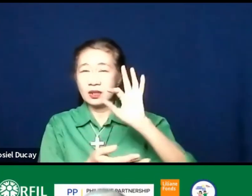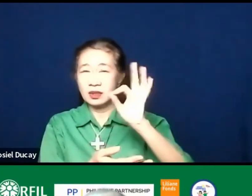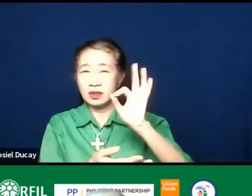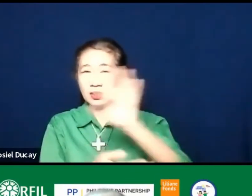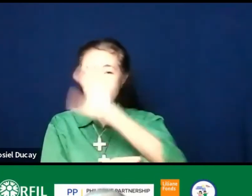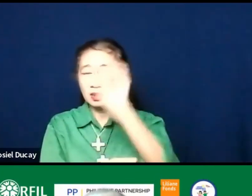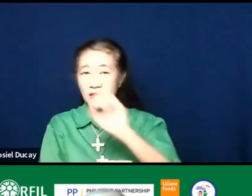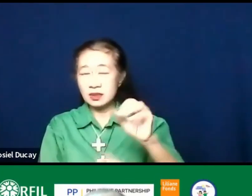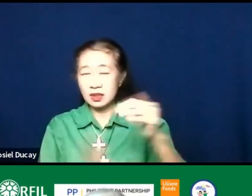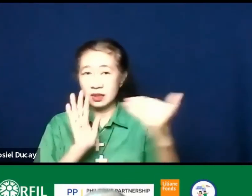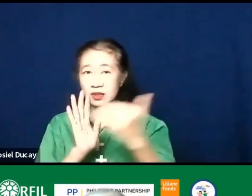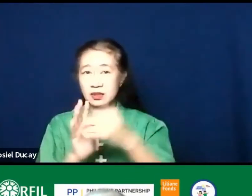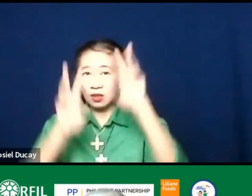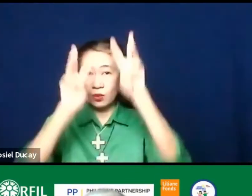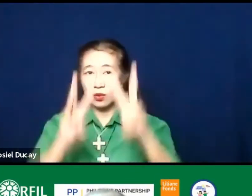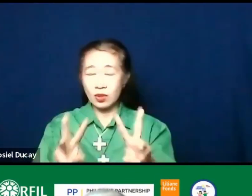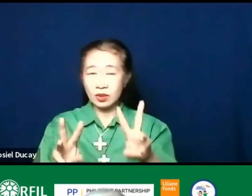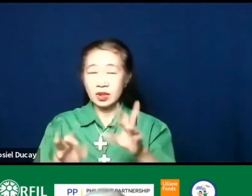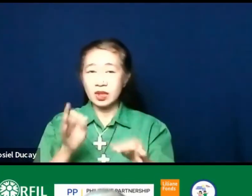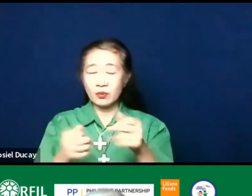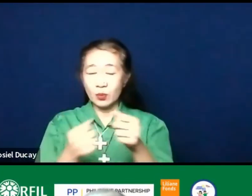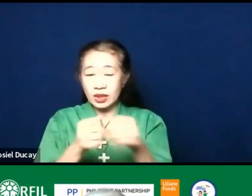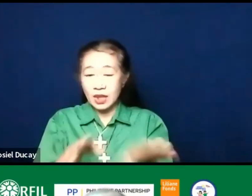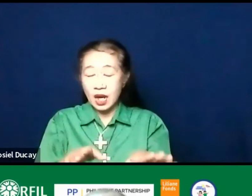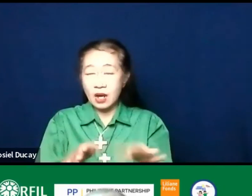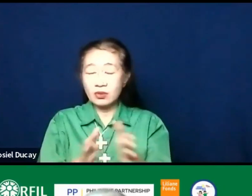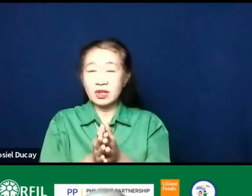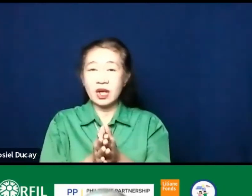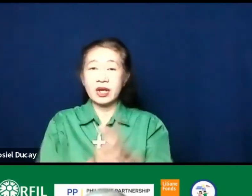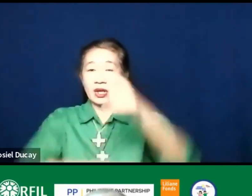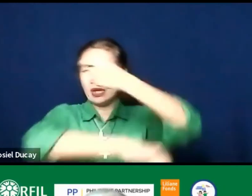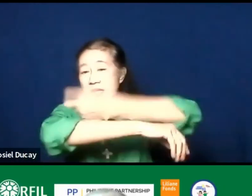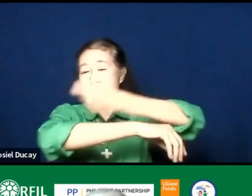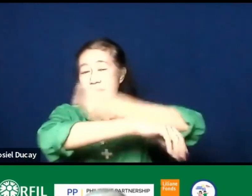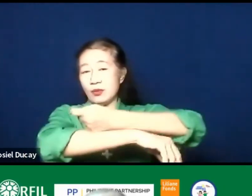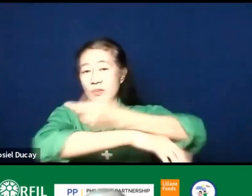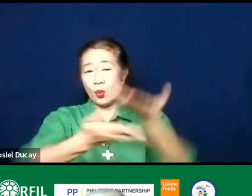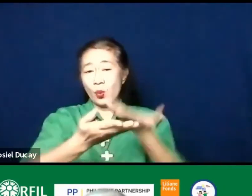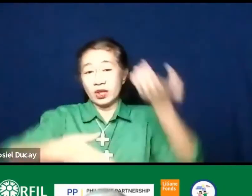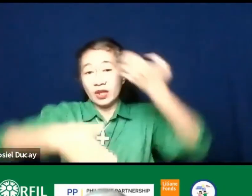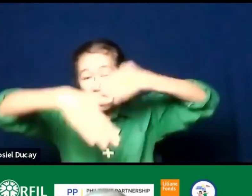kapag earthquake po, pag walang table available na pagsusulungan daw po.